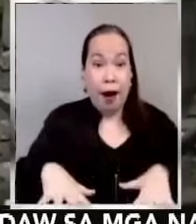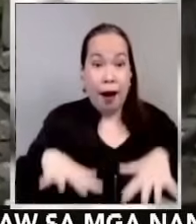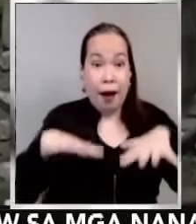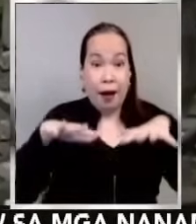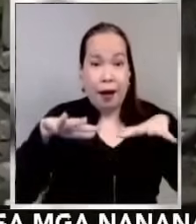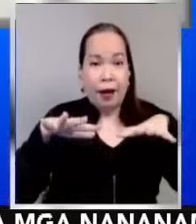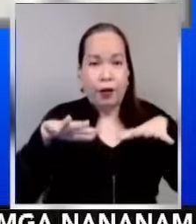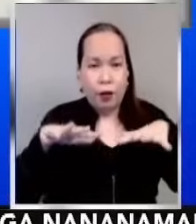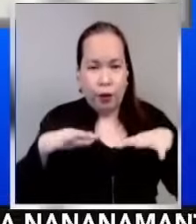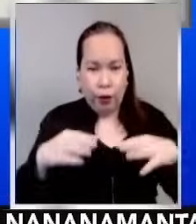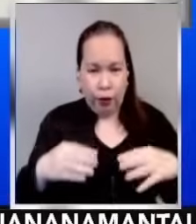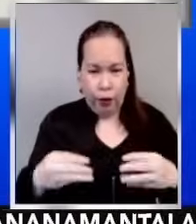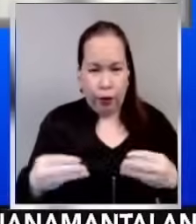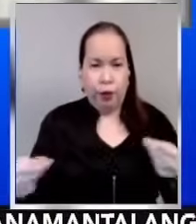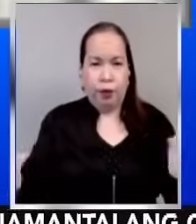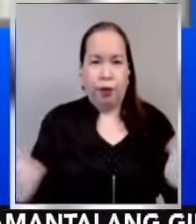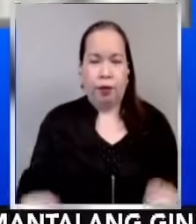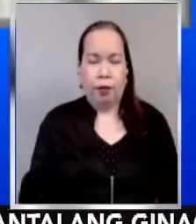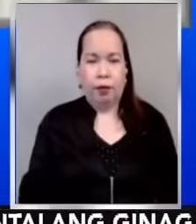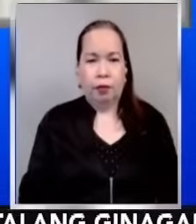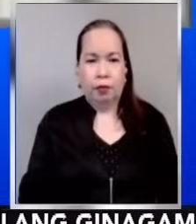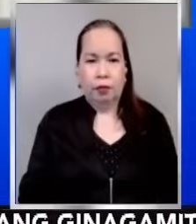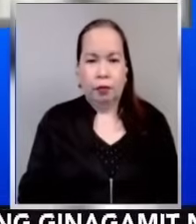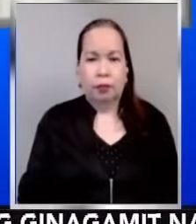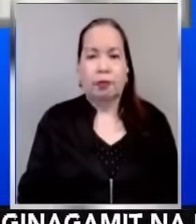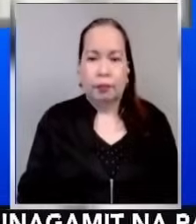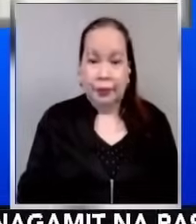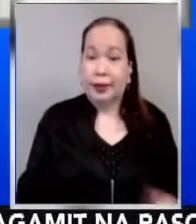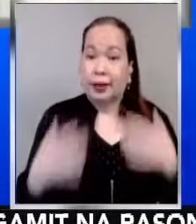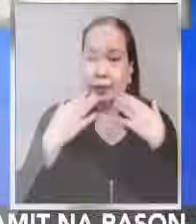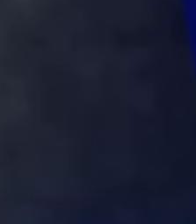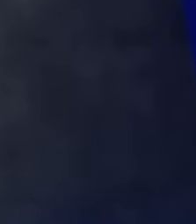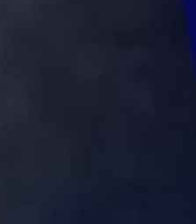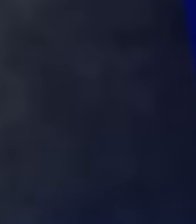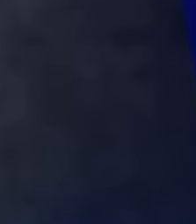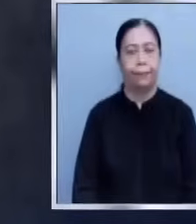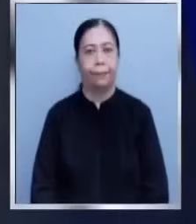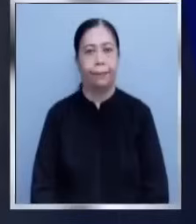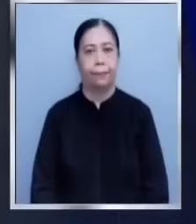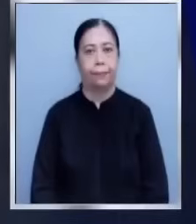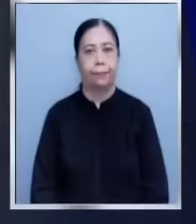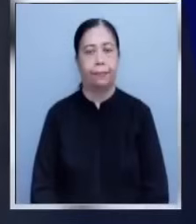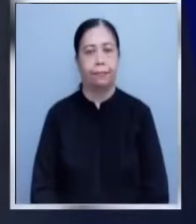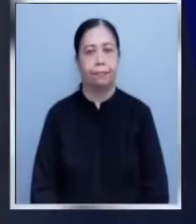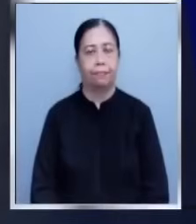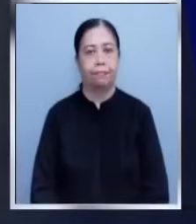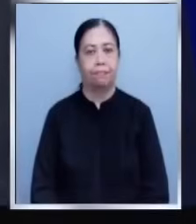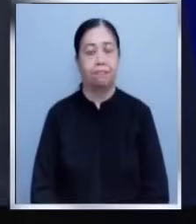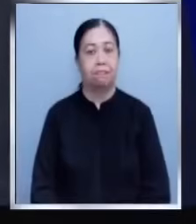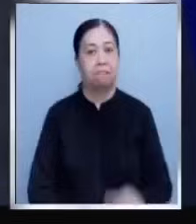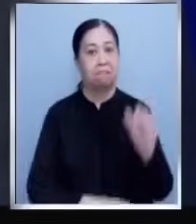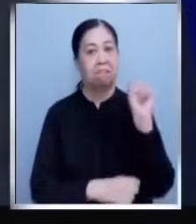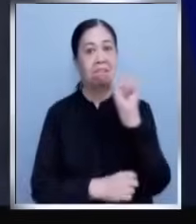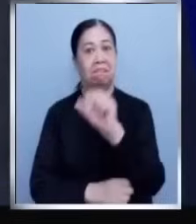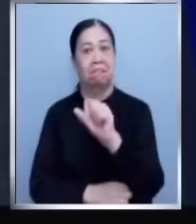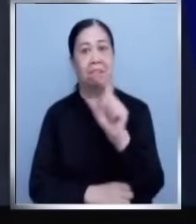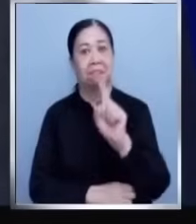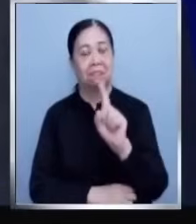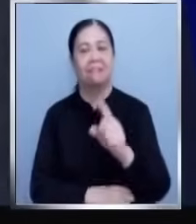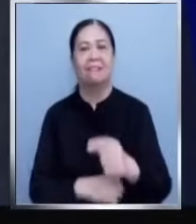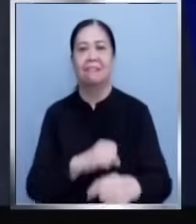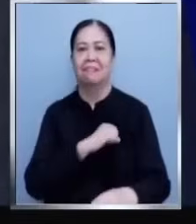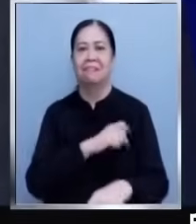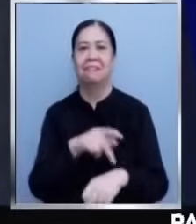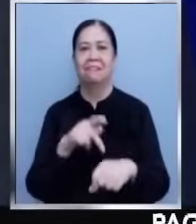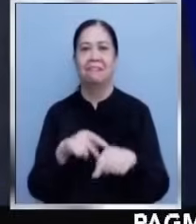Ivan? Ingat at maraming salamat, Von Aquino. Nilampaso ng Gilas Pilipinas ang koponan ng China